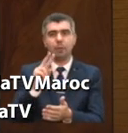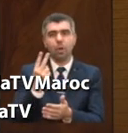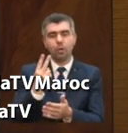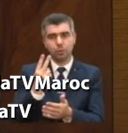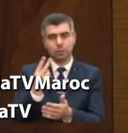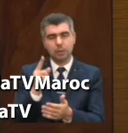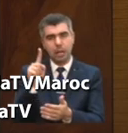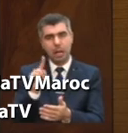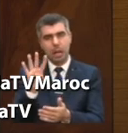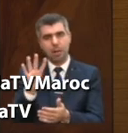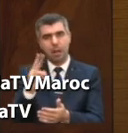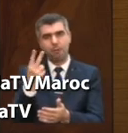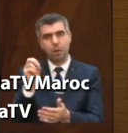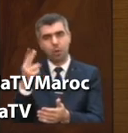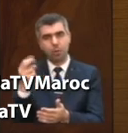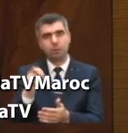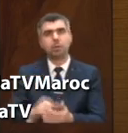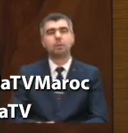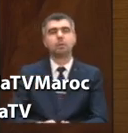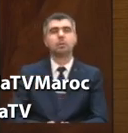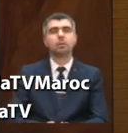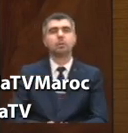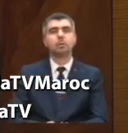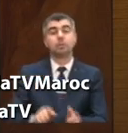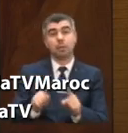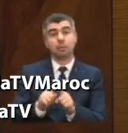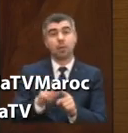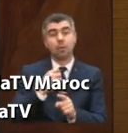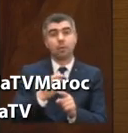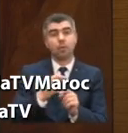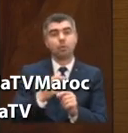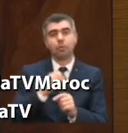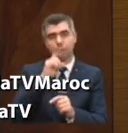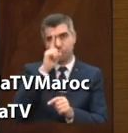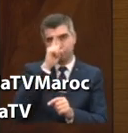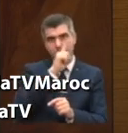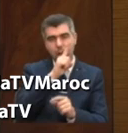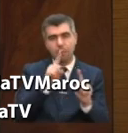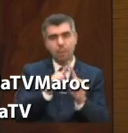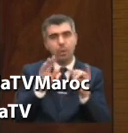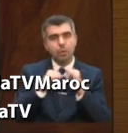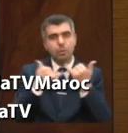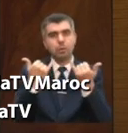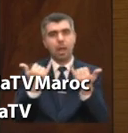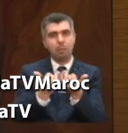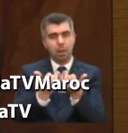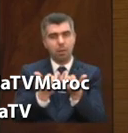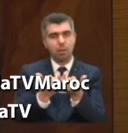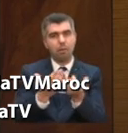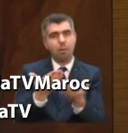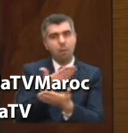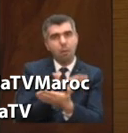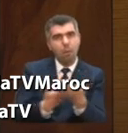25 أبريل 2020. وبالمناسبه بدينا كنشتغلوا غنديروا يوم دراسي غنطلقوا به المشاورات في مدونه الشغل مع الشركاء